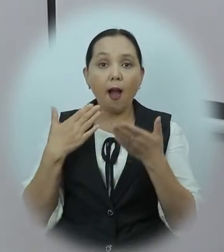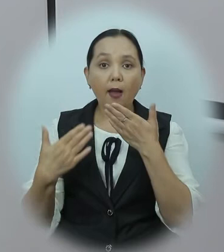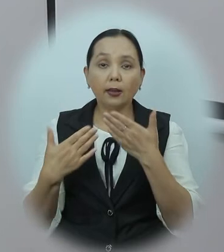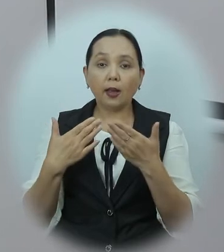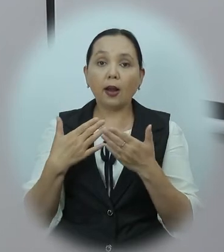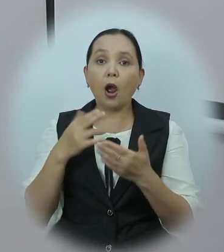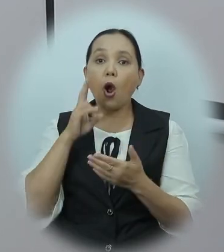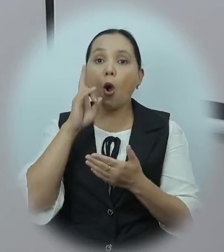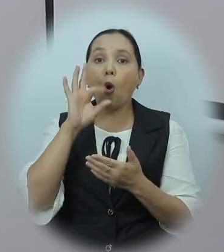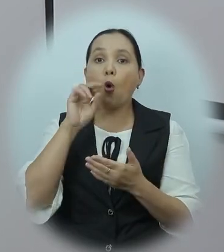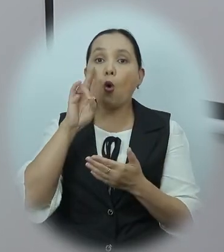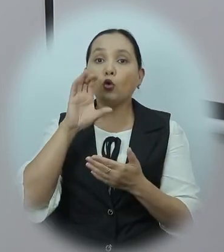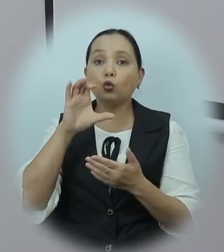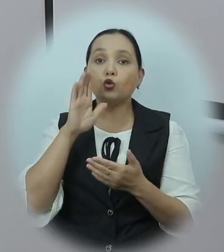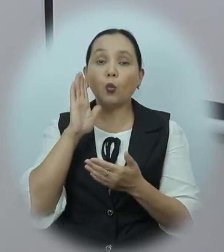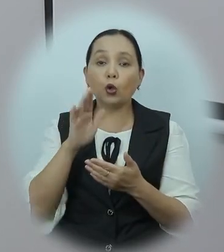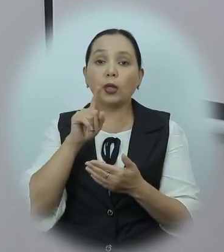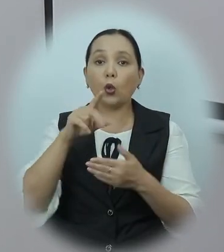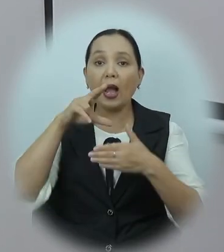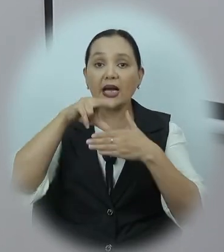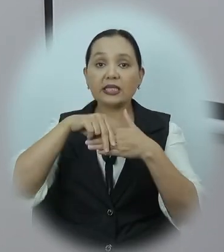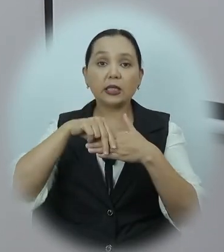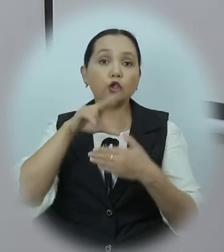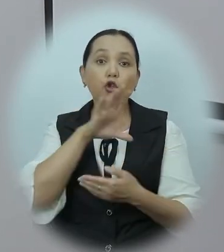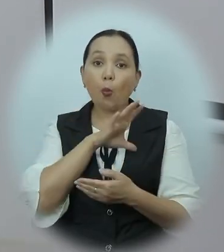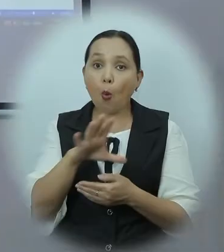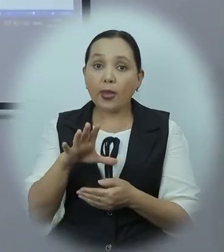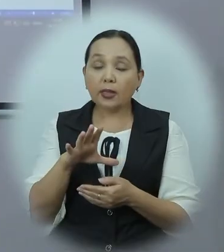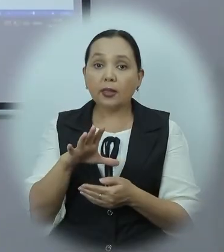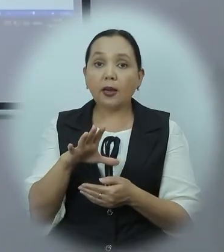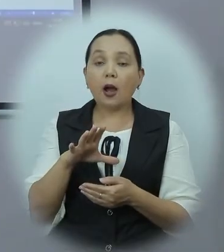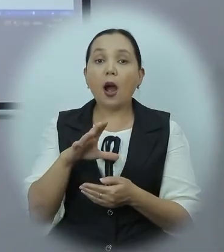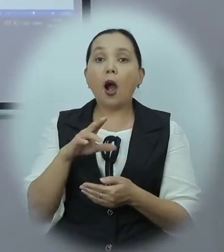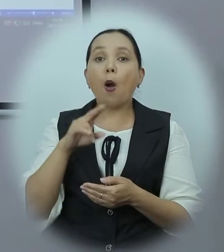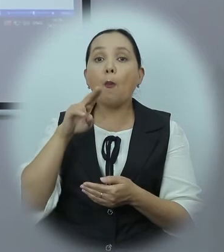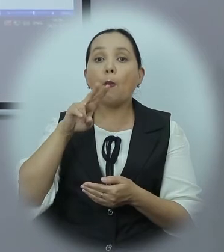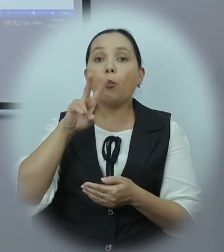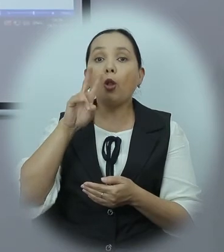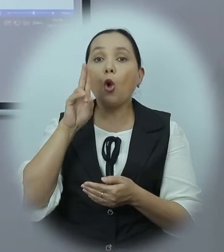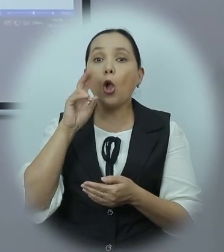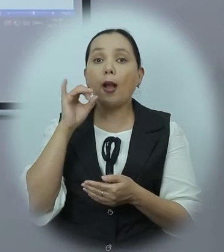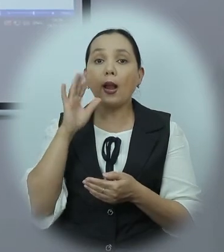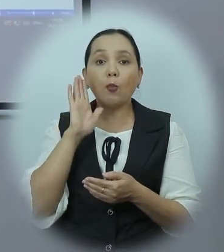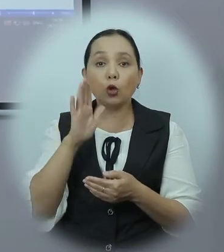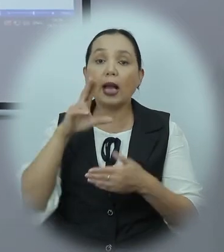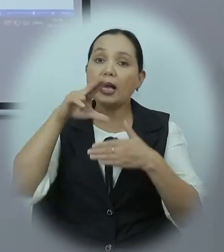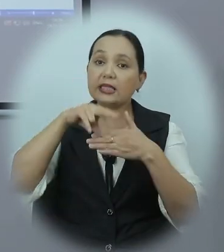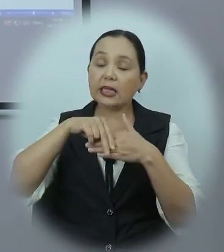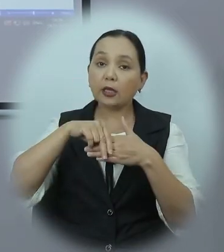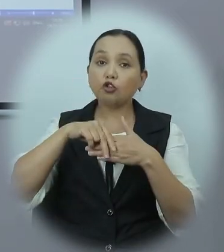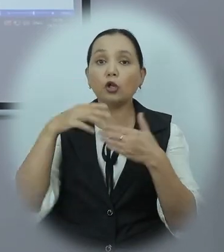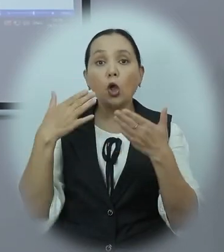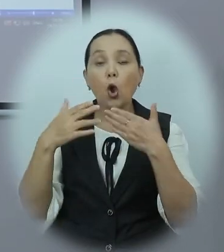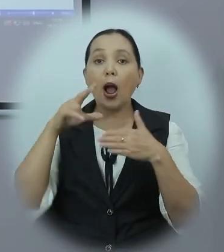Agar konusli bo'lgan bo'lsa, uni qistirgichi bo'lmaydi. Ploykali bo'ladigan bo'lsa, qistirgichli